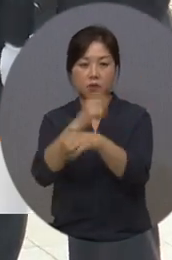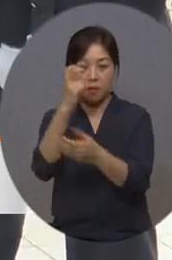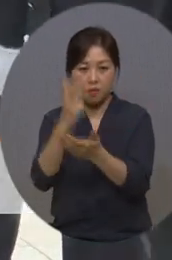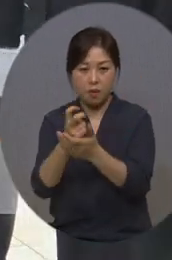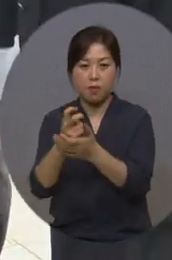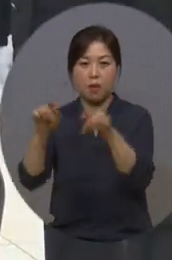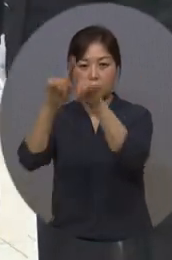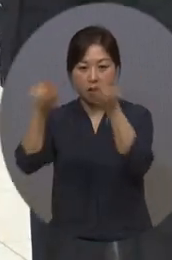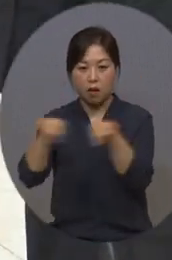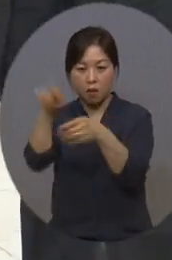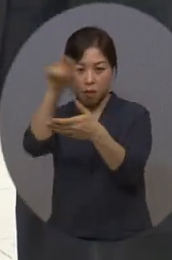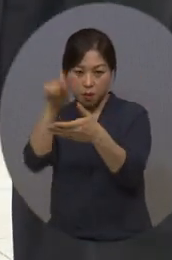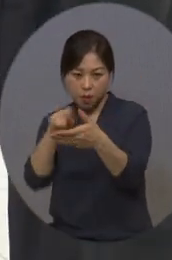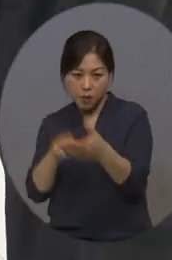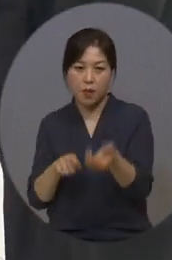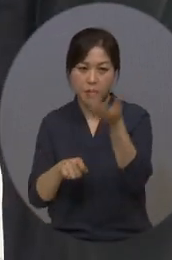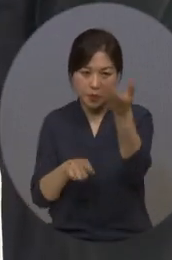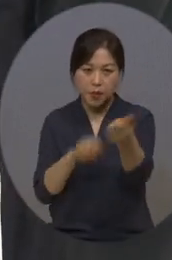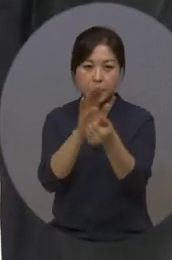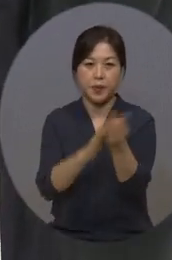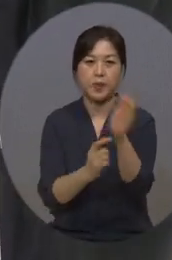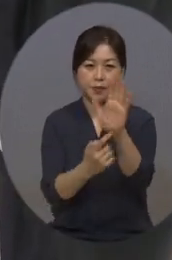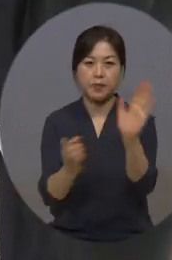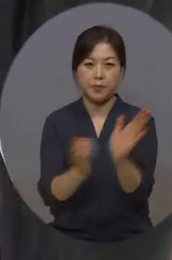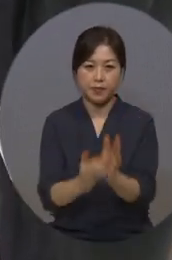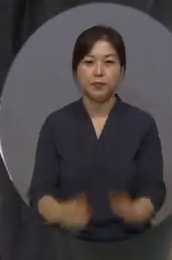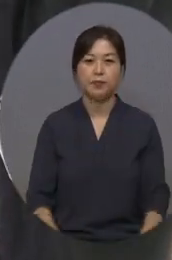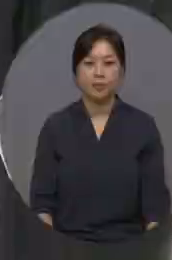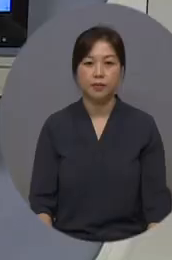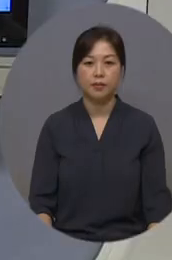헌물하며 희생자의 넋을 달랬습니다.